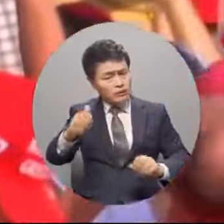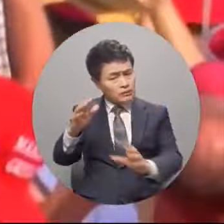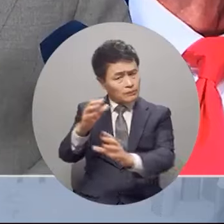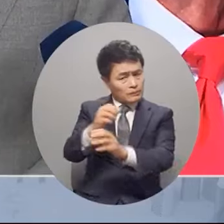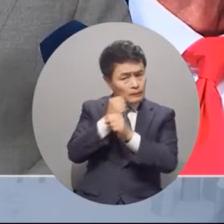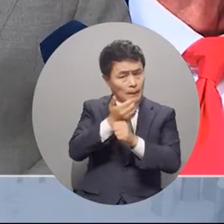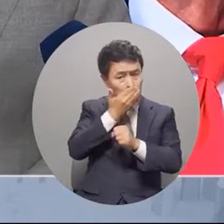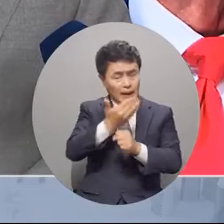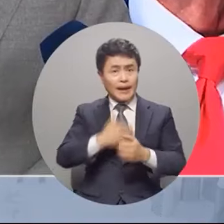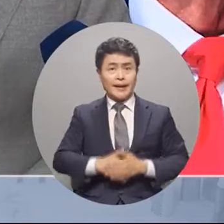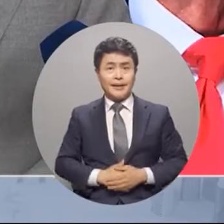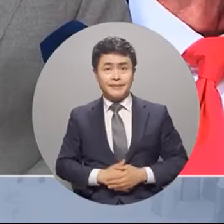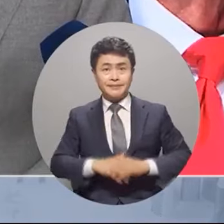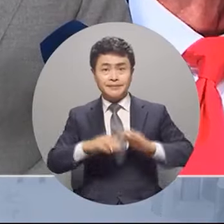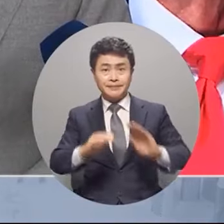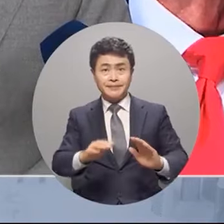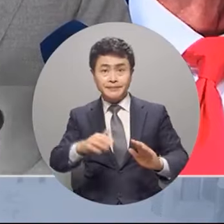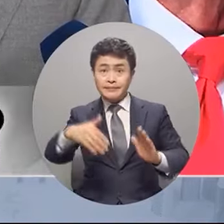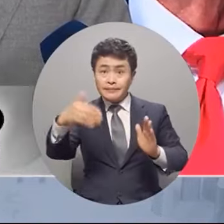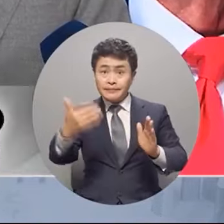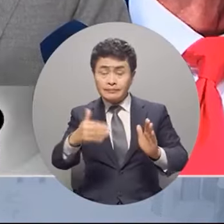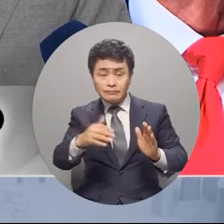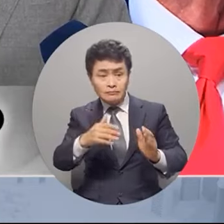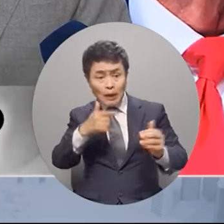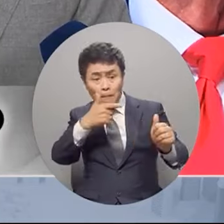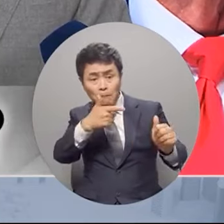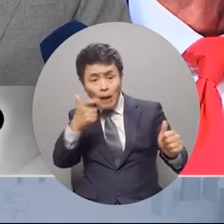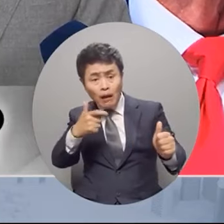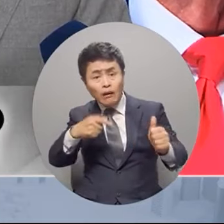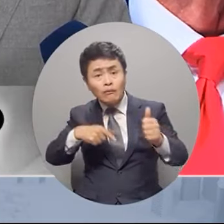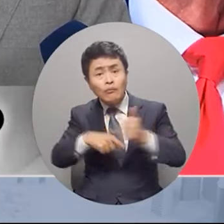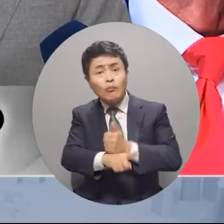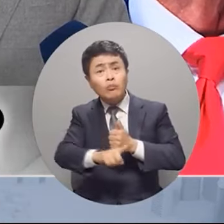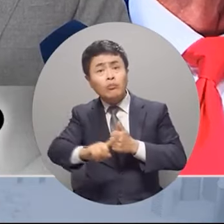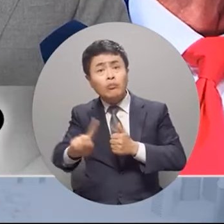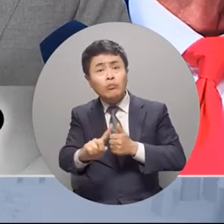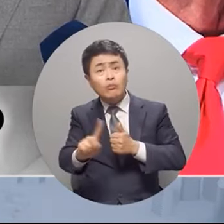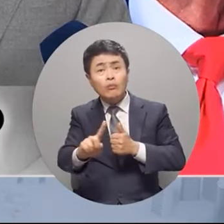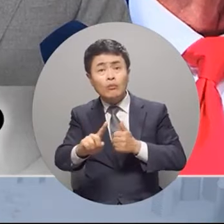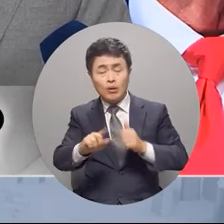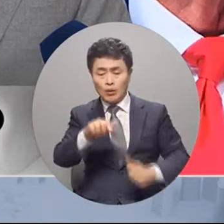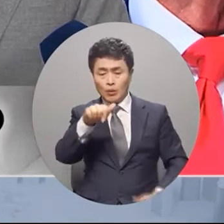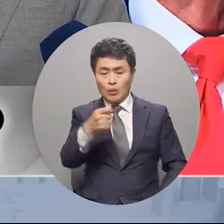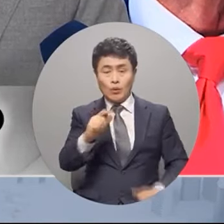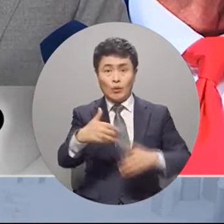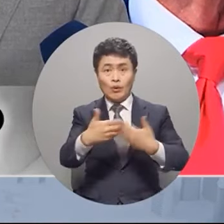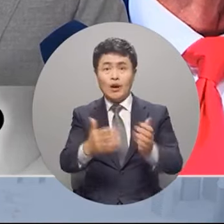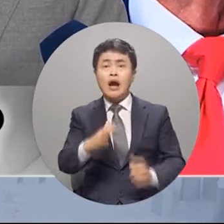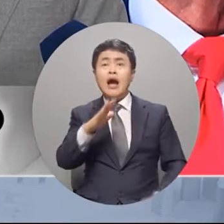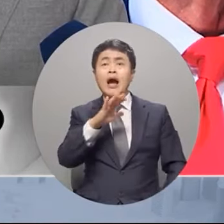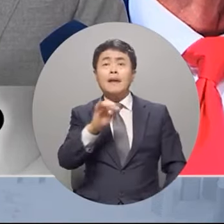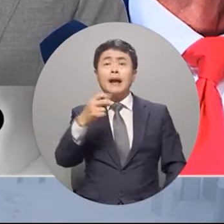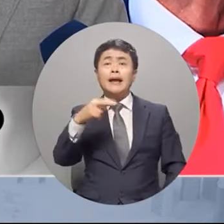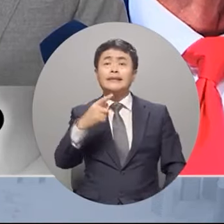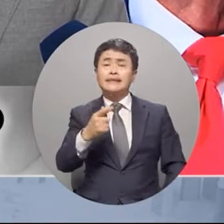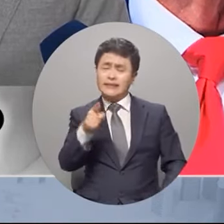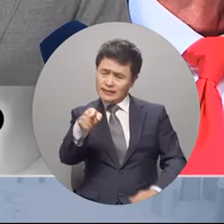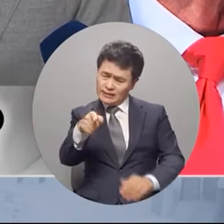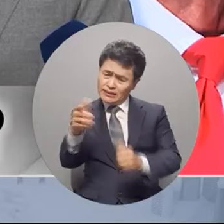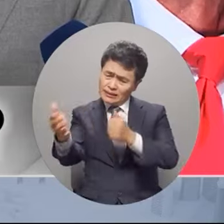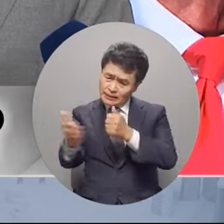합니다 예 그런데 아직 범행 동기가 밝혀지지 않았는데 공화당에서 바이든 탓이라는 공격이